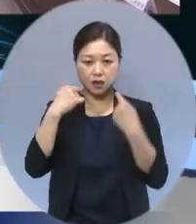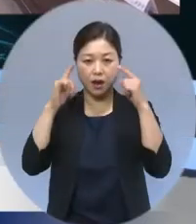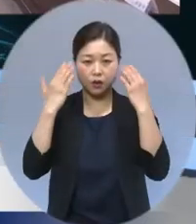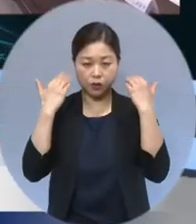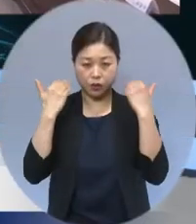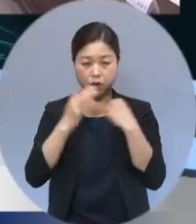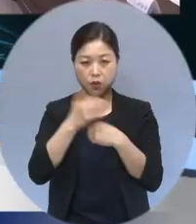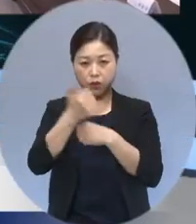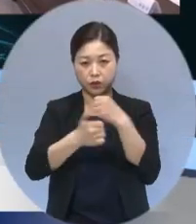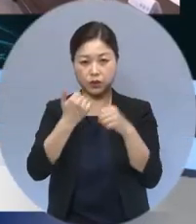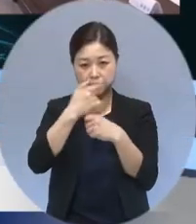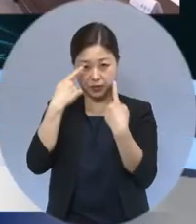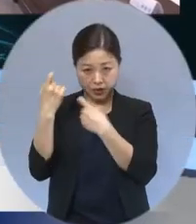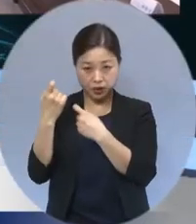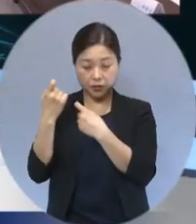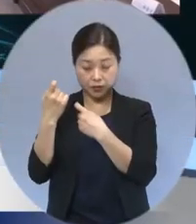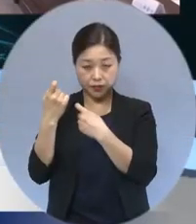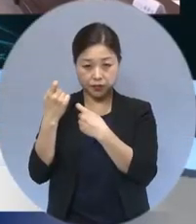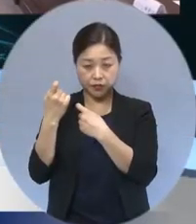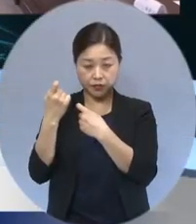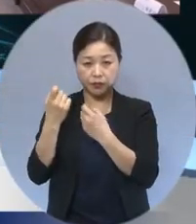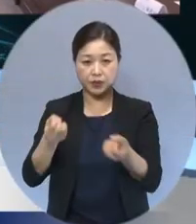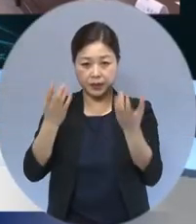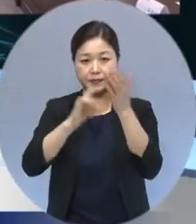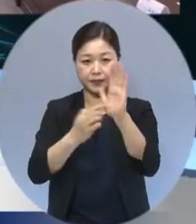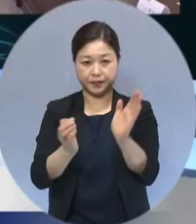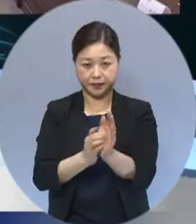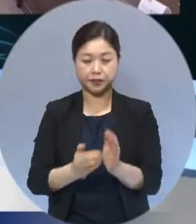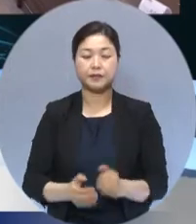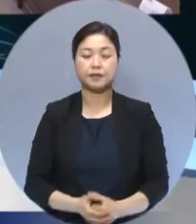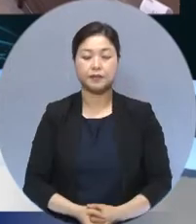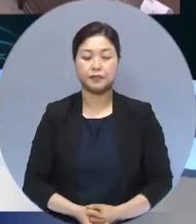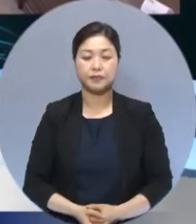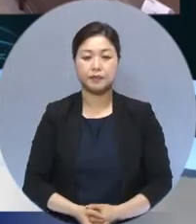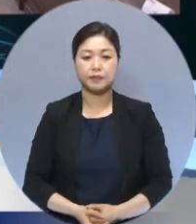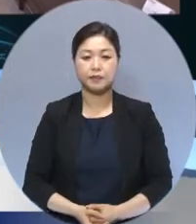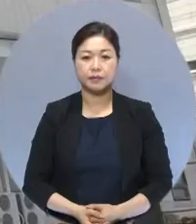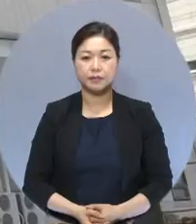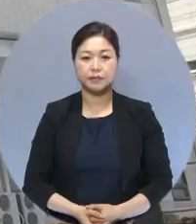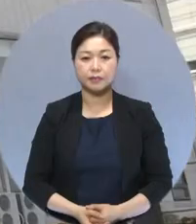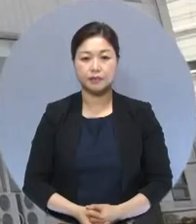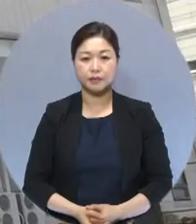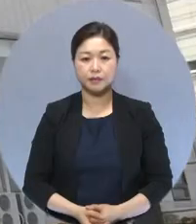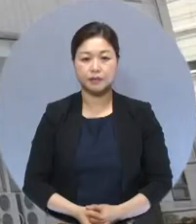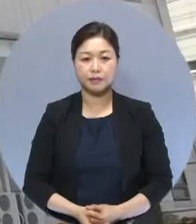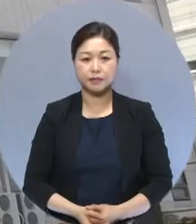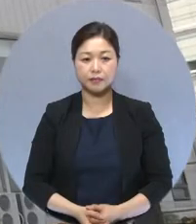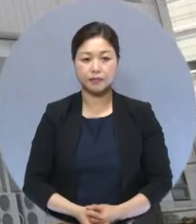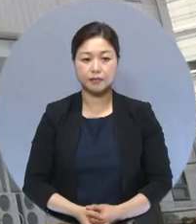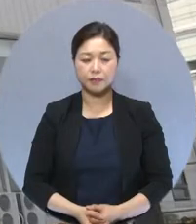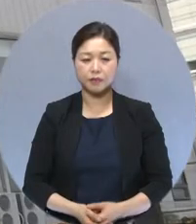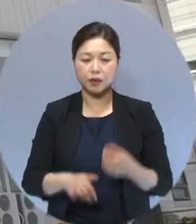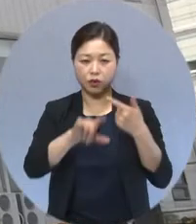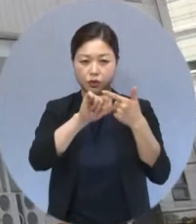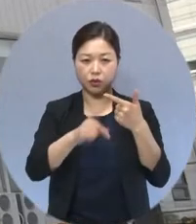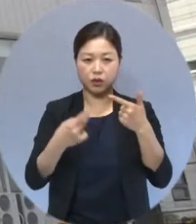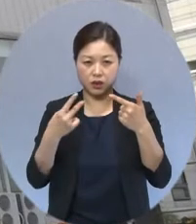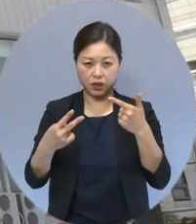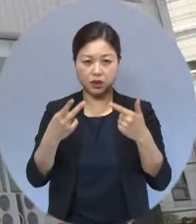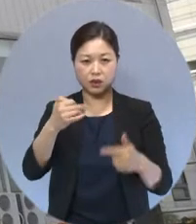신한대학교가 50주년을 맞아 기념식을 가졌습니다. 보도에 정우선 기자입니다. 지난 2일